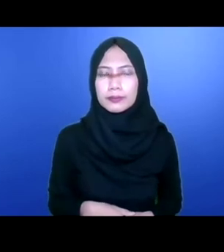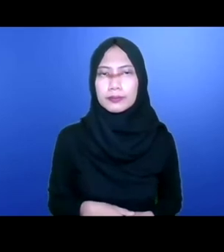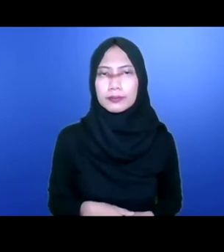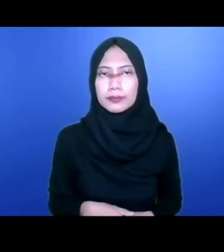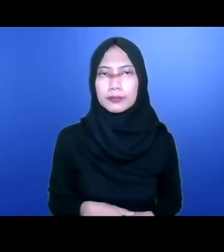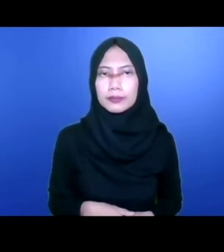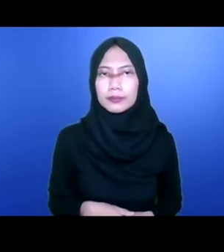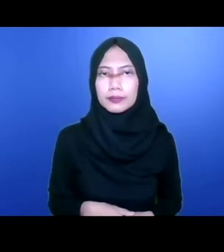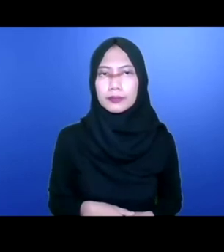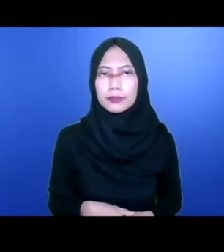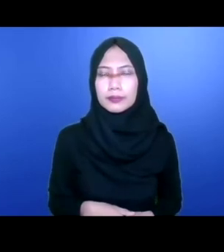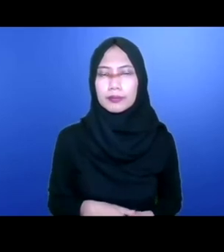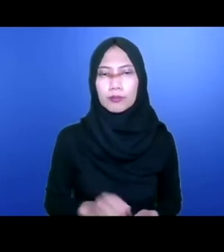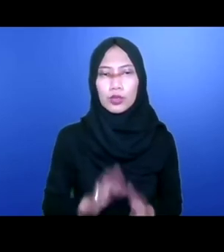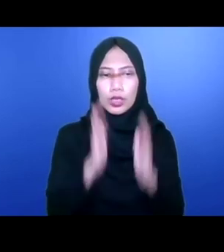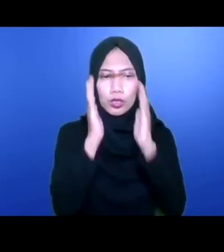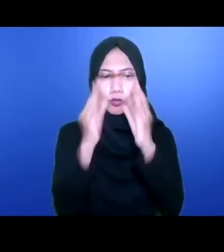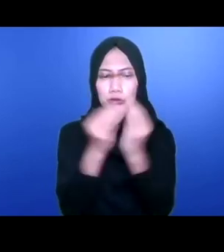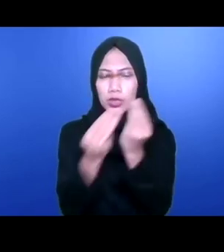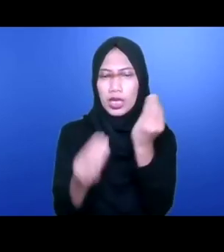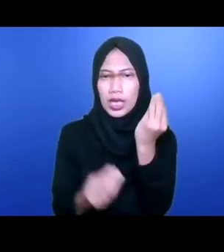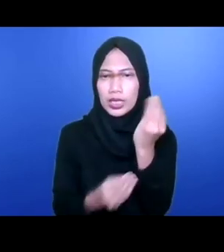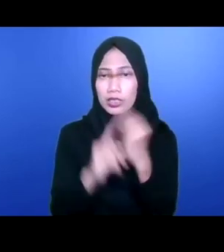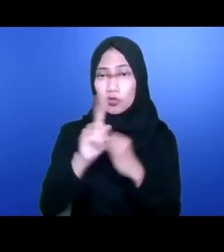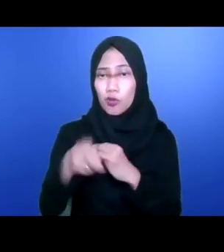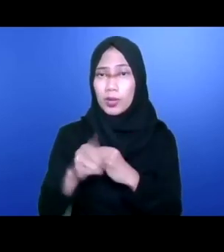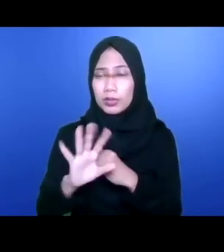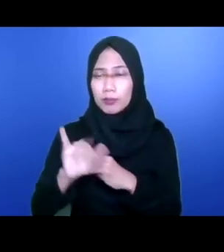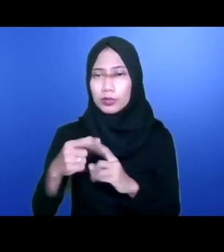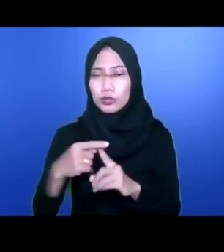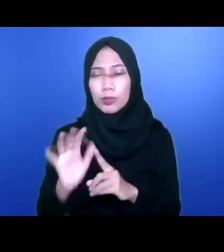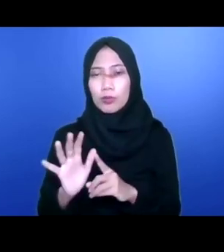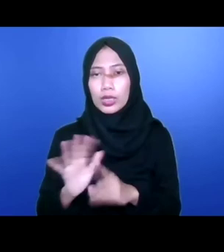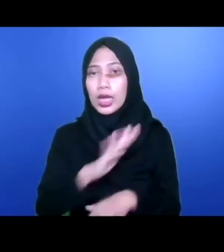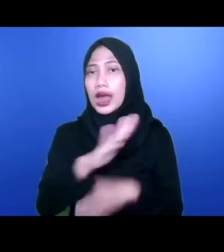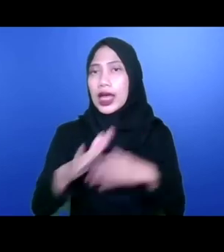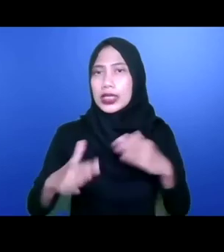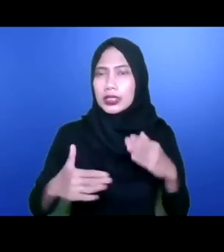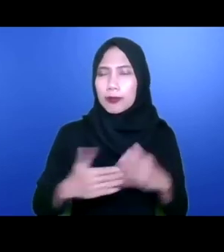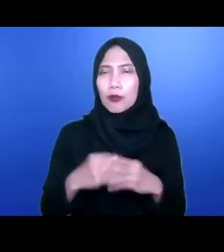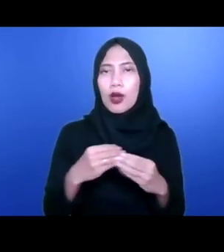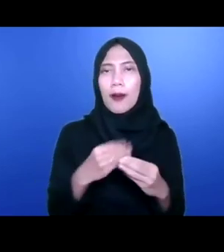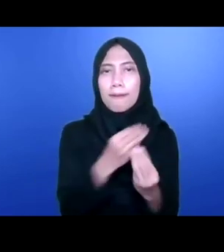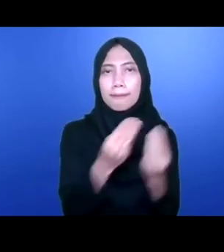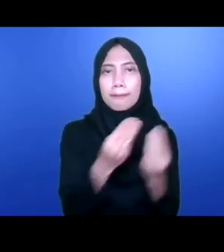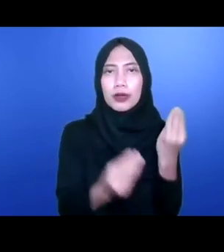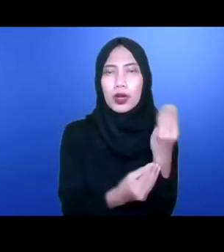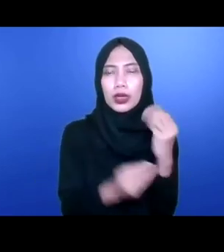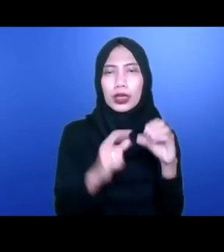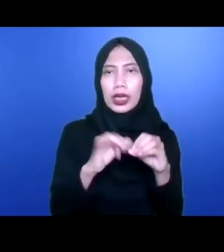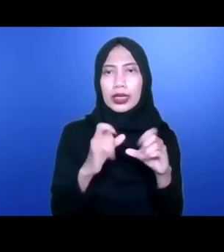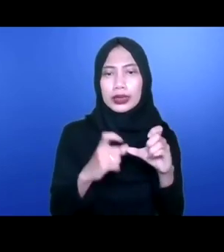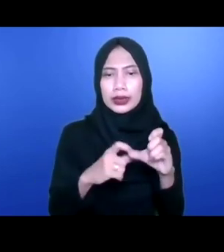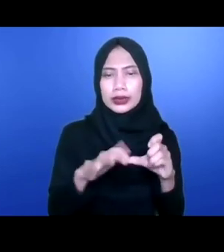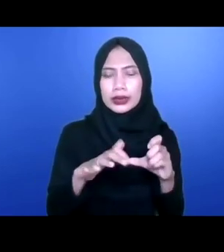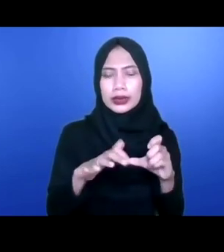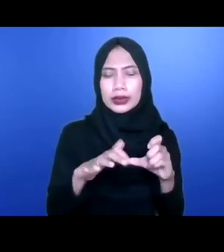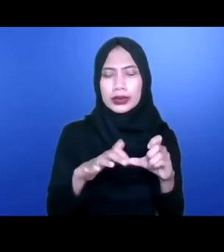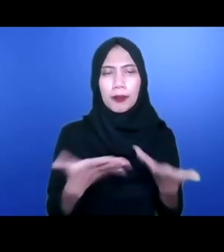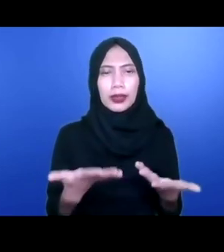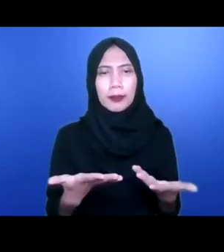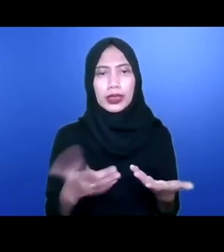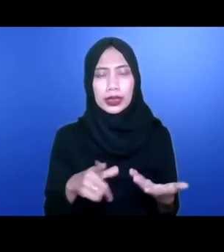Bukan cuma yang agent-agent yang 1,5 juta. Semua merchant kris 4,5 juta ini possible nggak? Kami lagi